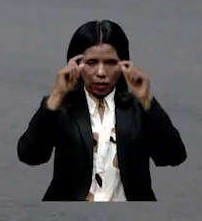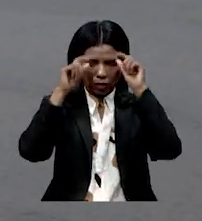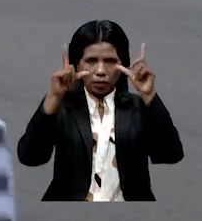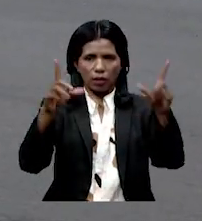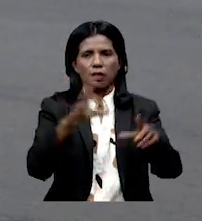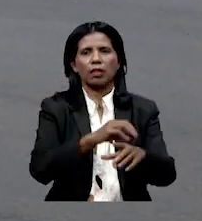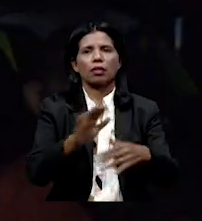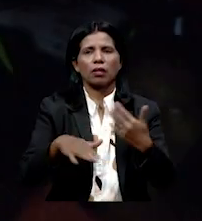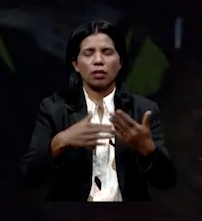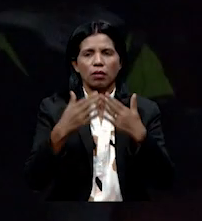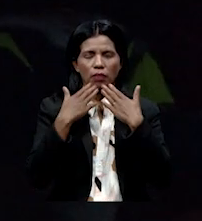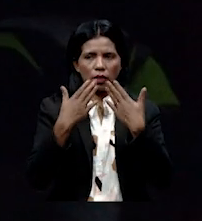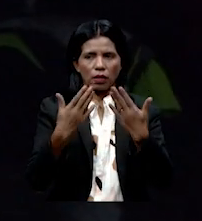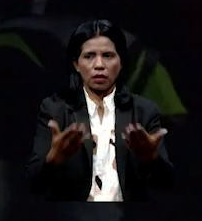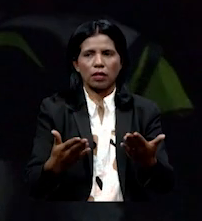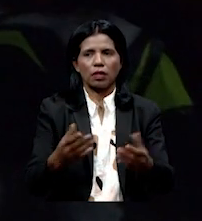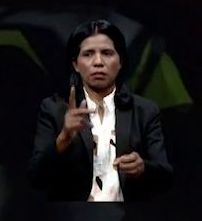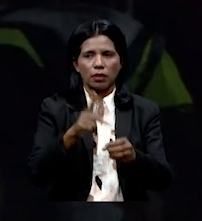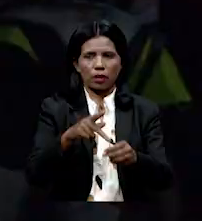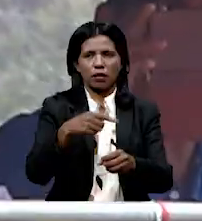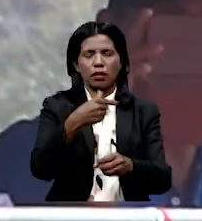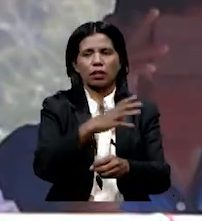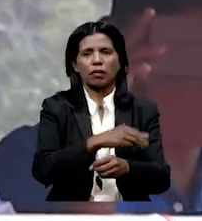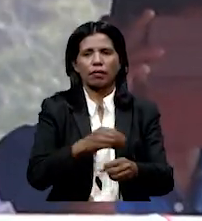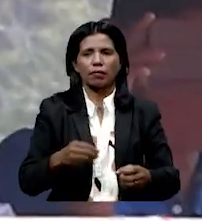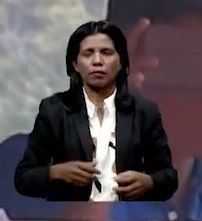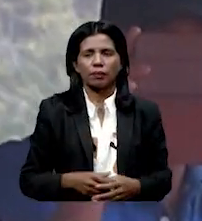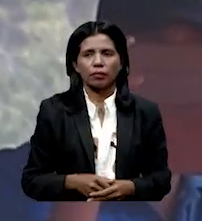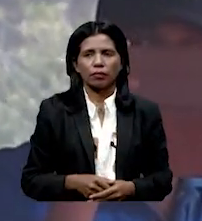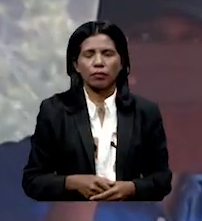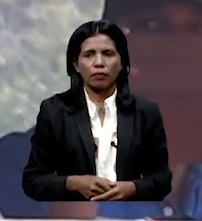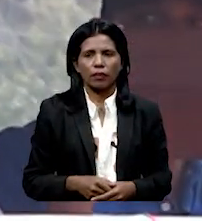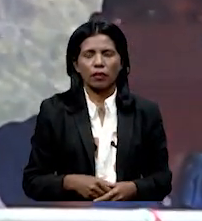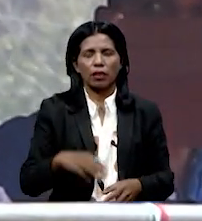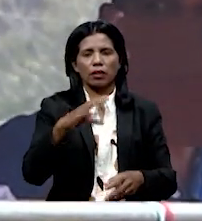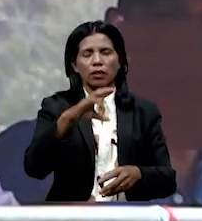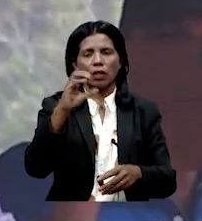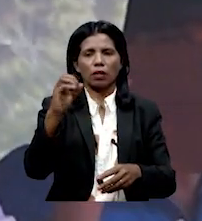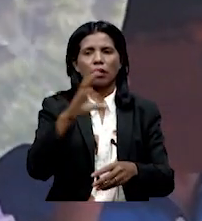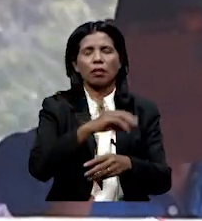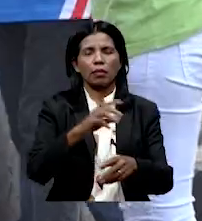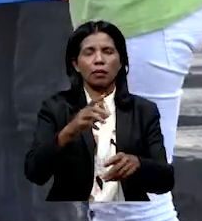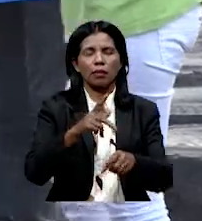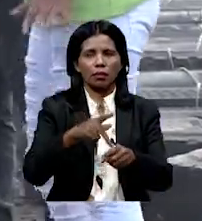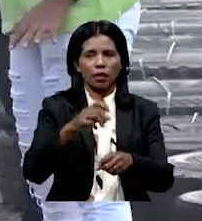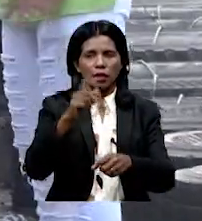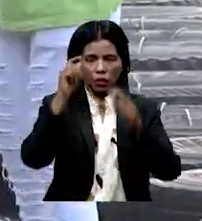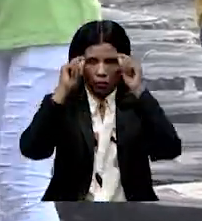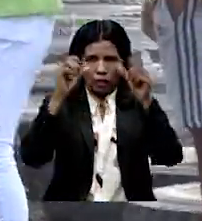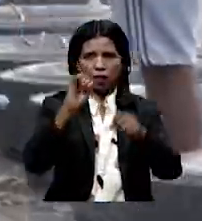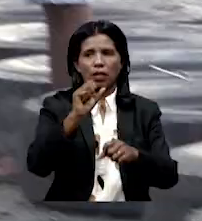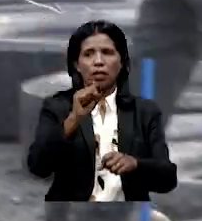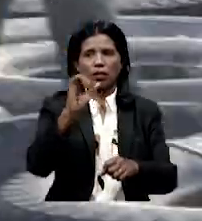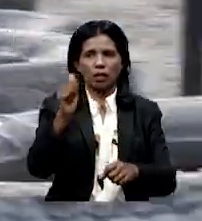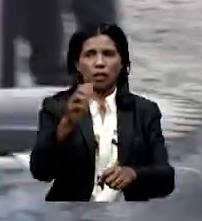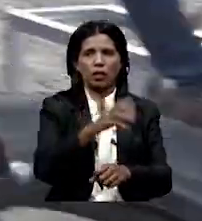ini. Terima kasih juga Pertamina Gigis Racing. Entretanto, CEO Pertamina Internasional Timor SA, Beni Harto